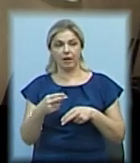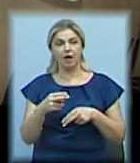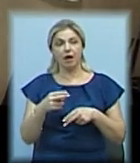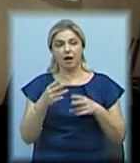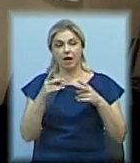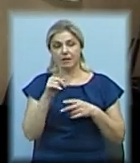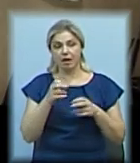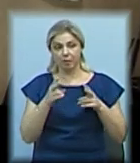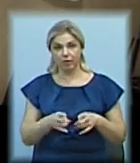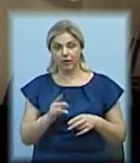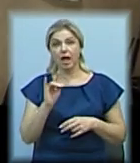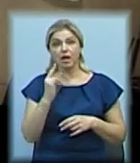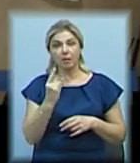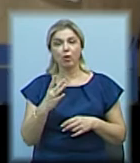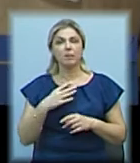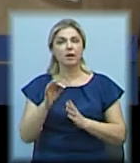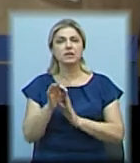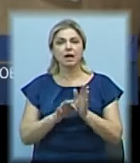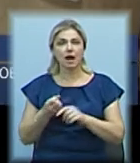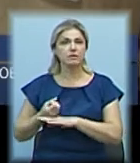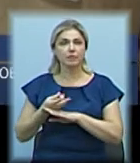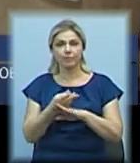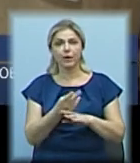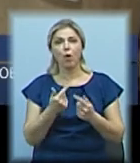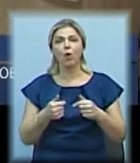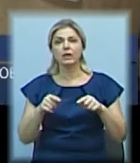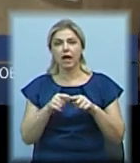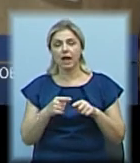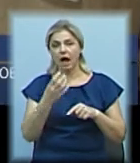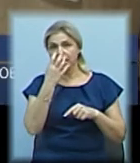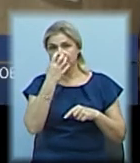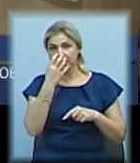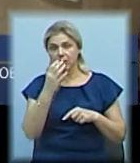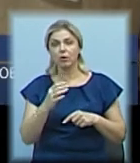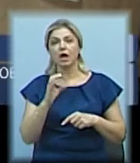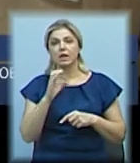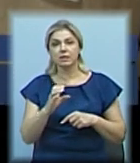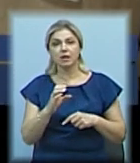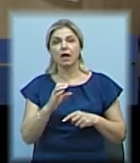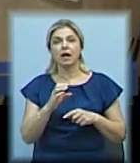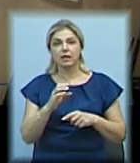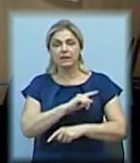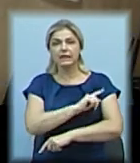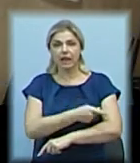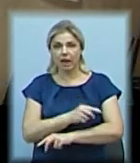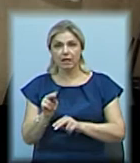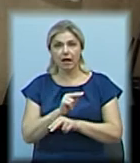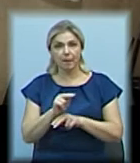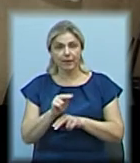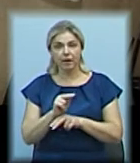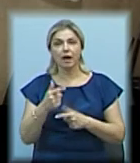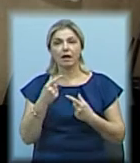після надходження одразу було госпіталізовано до відділення анестезіології з ліжками інтенсивної терапії,